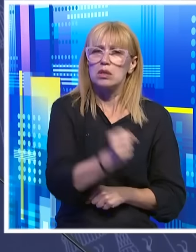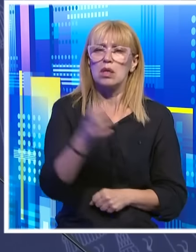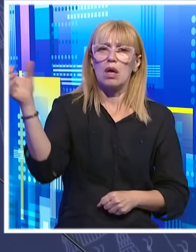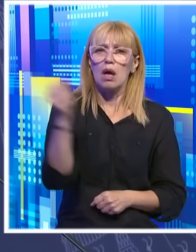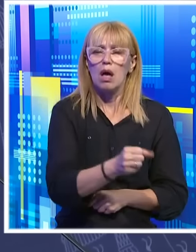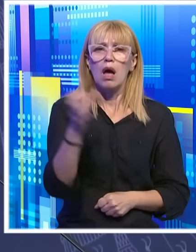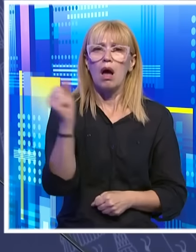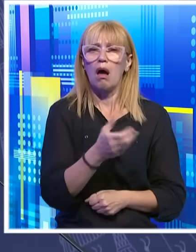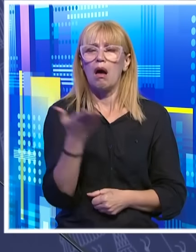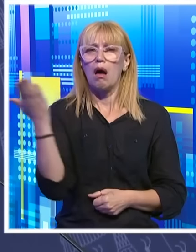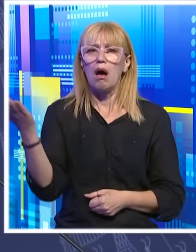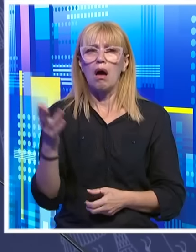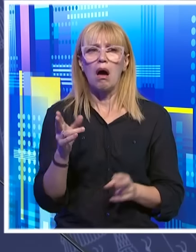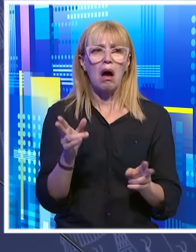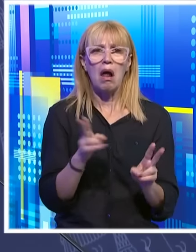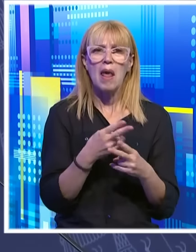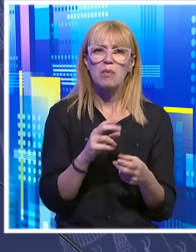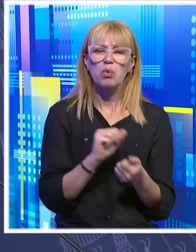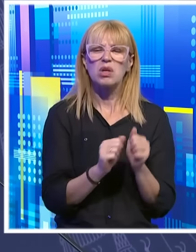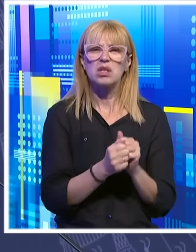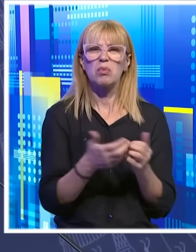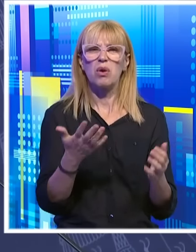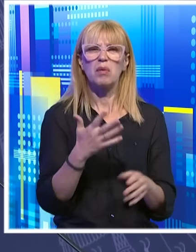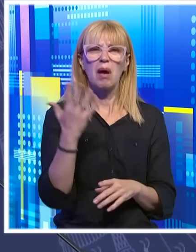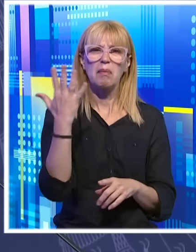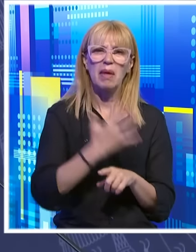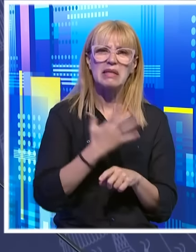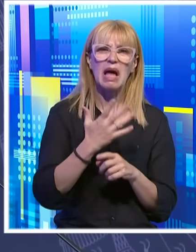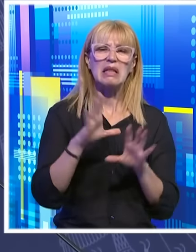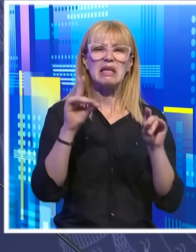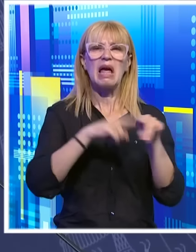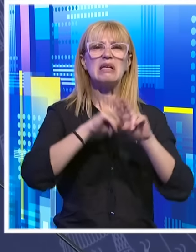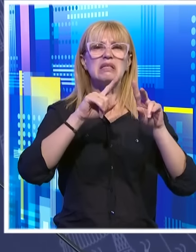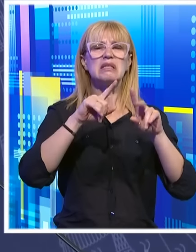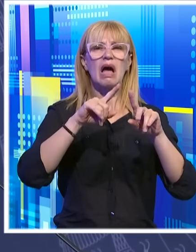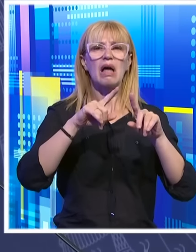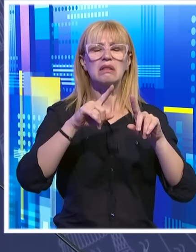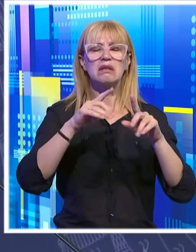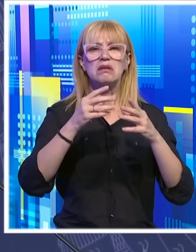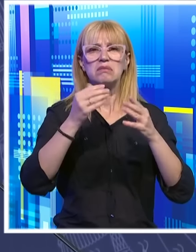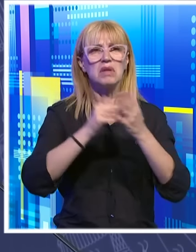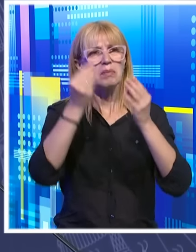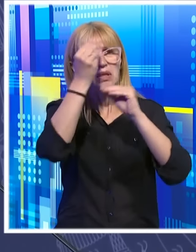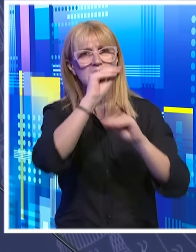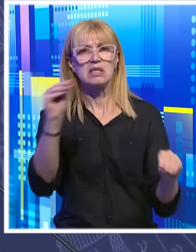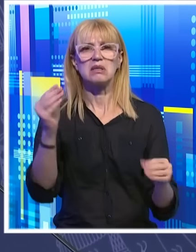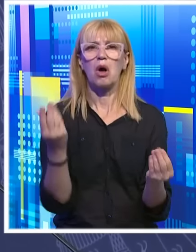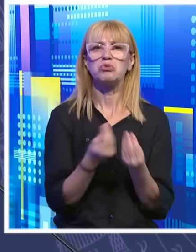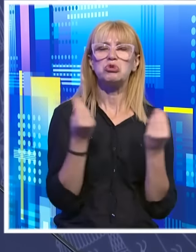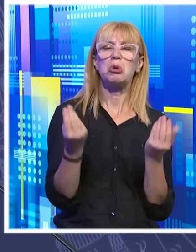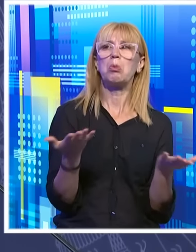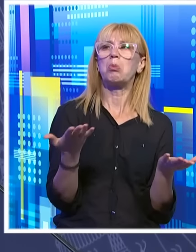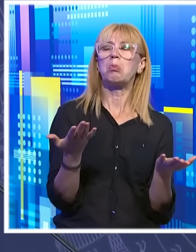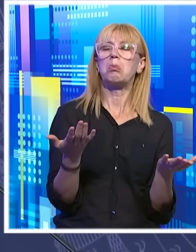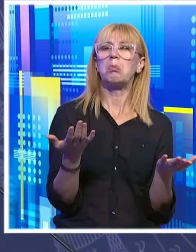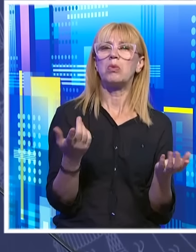nisu u stanju da se bore, nego im treba po 5-10 sati da reaguju negde saopštenjem. Zato što niko ni u šta ne veruje. Znate li zašto